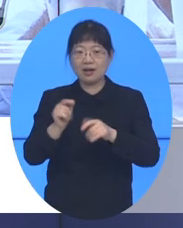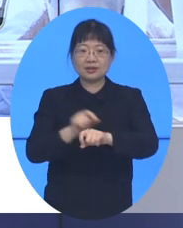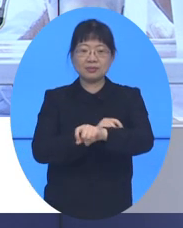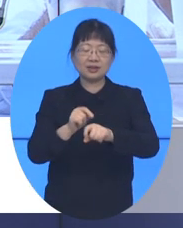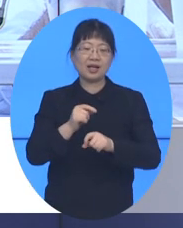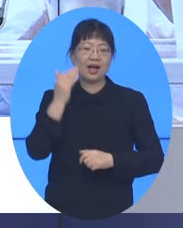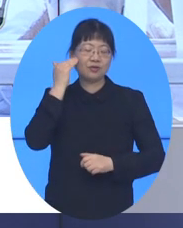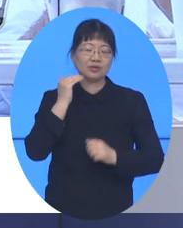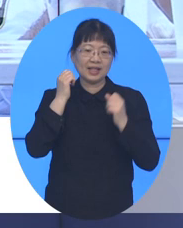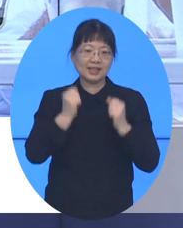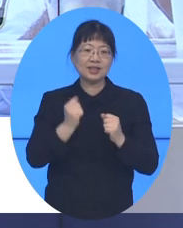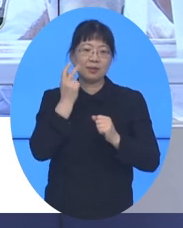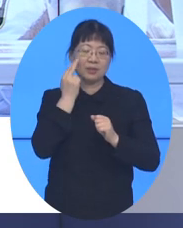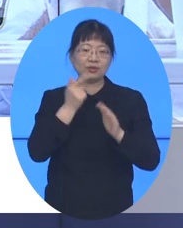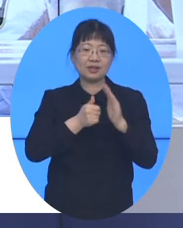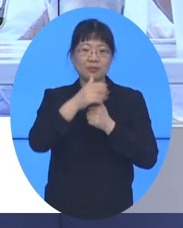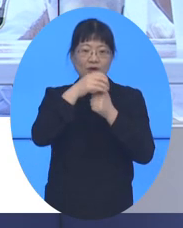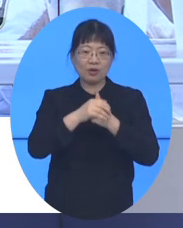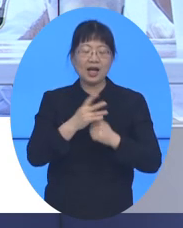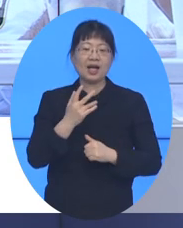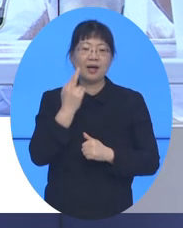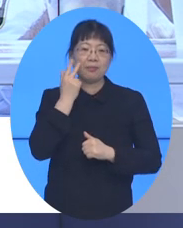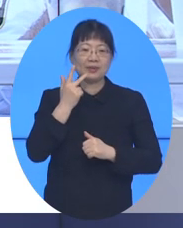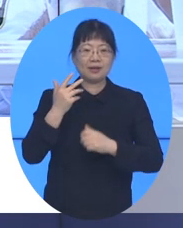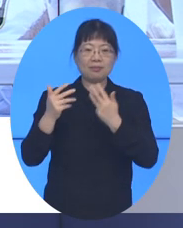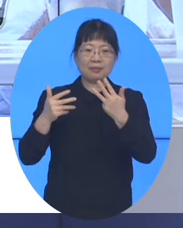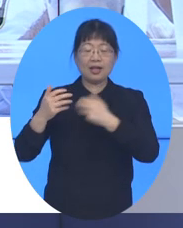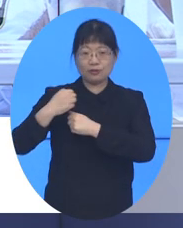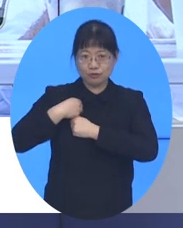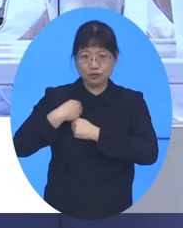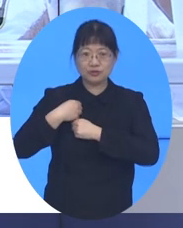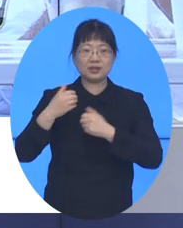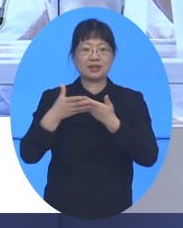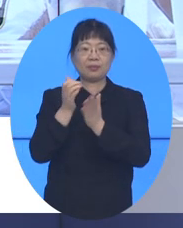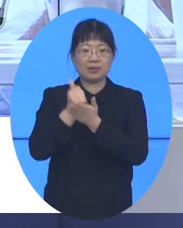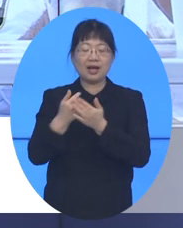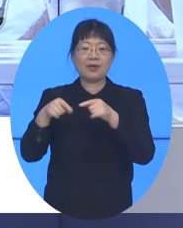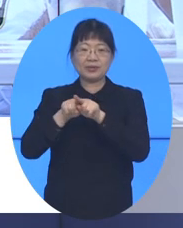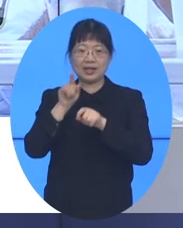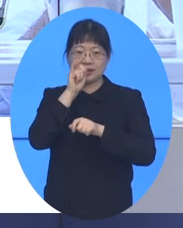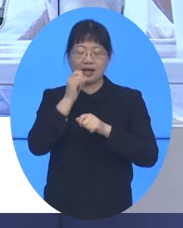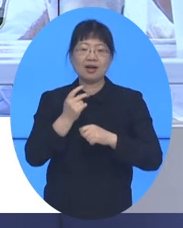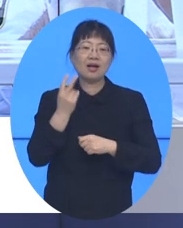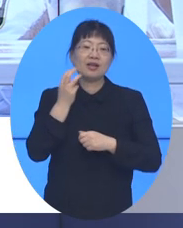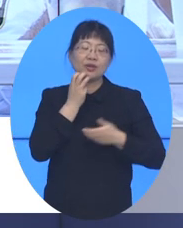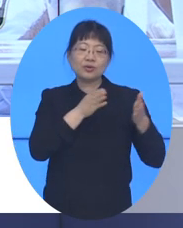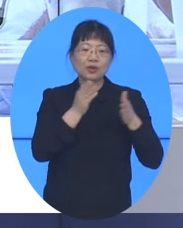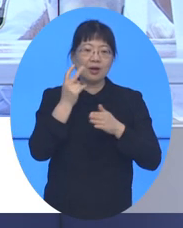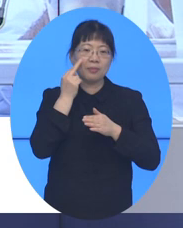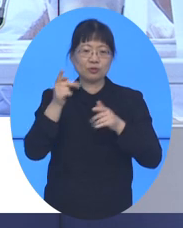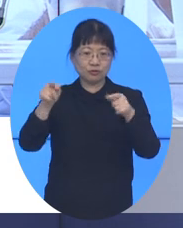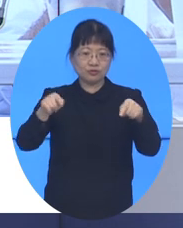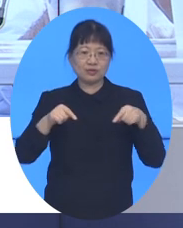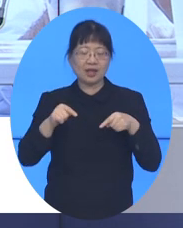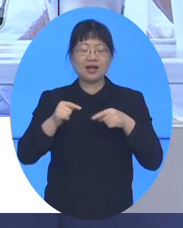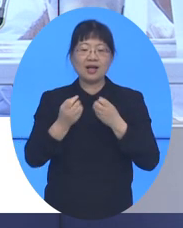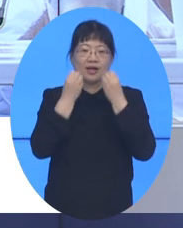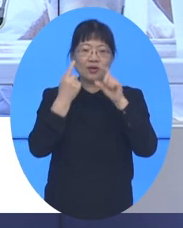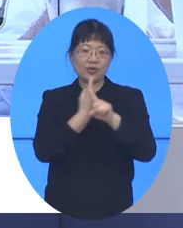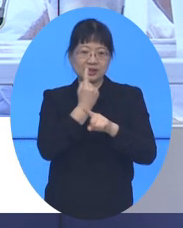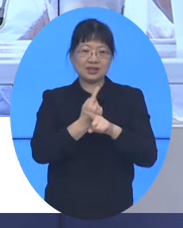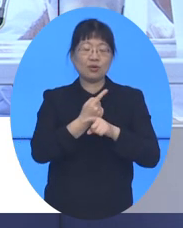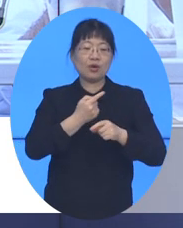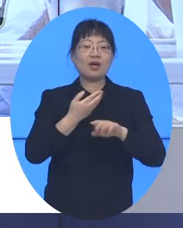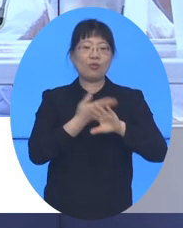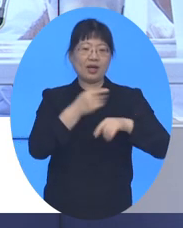특별히 주한 미국 대사와 미 8군 사령관이 함께했습니다. 경기도와 미국 간 혁신경제 협력 관계를 강화하기 위해 야구